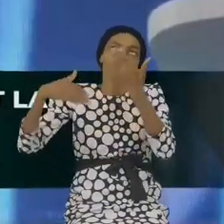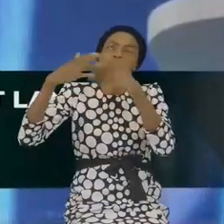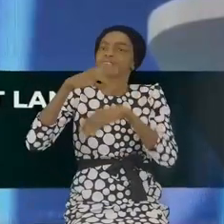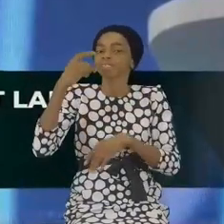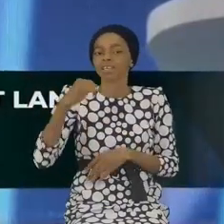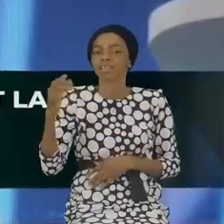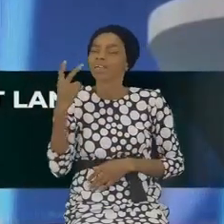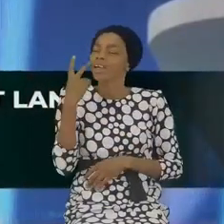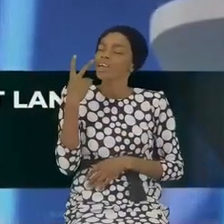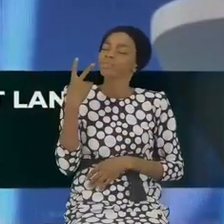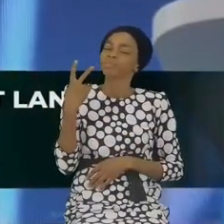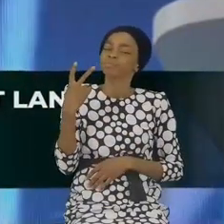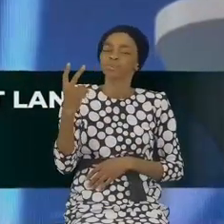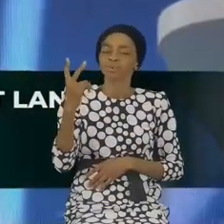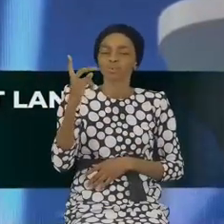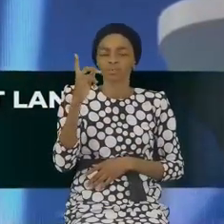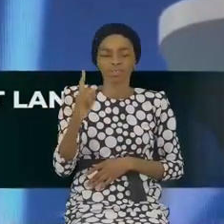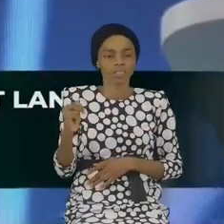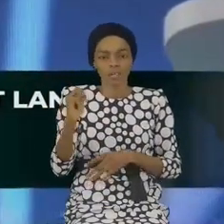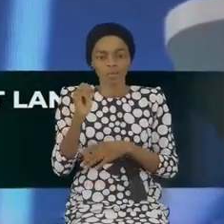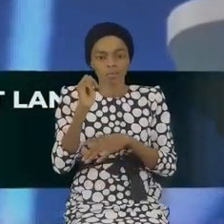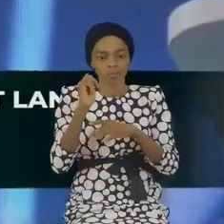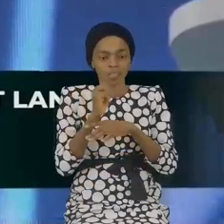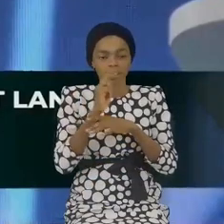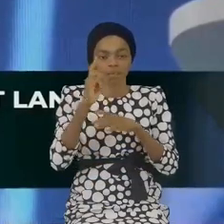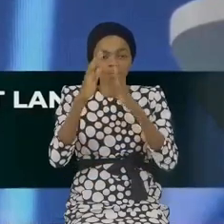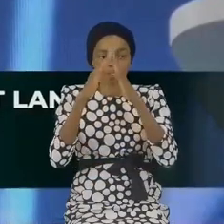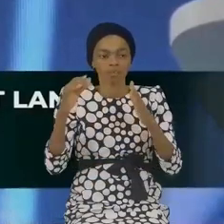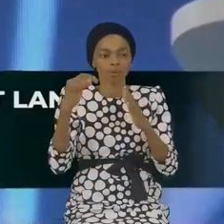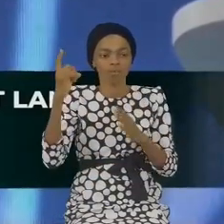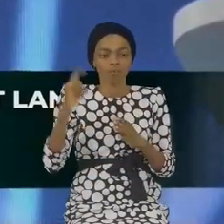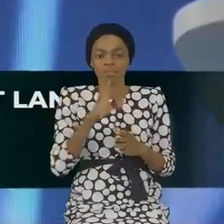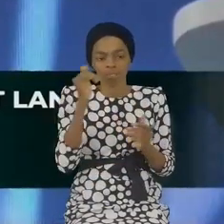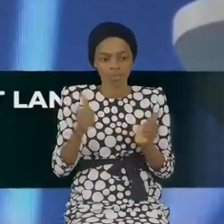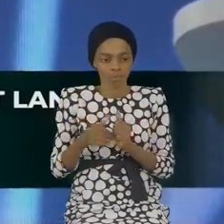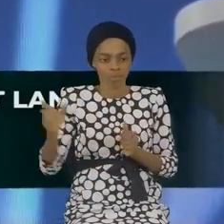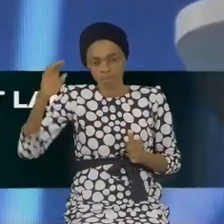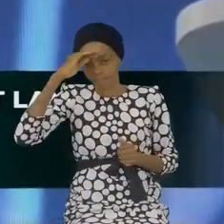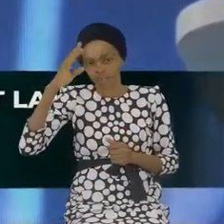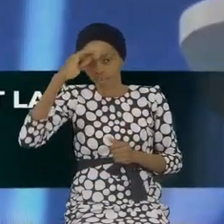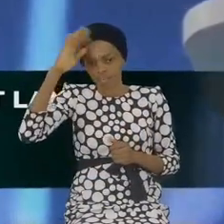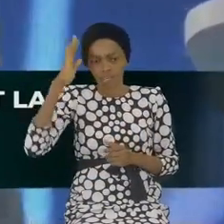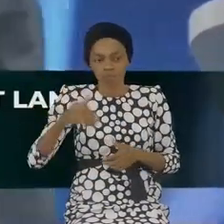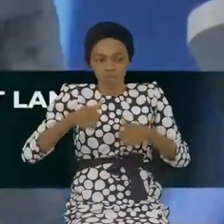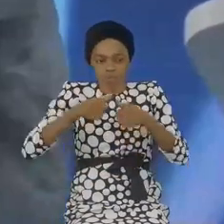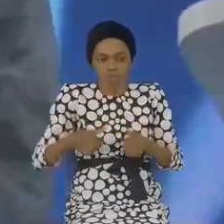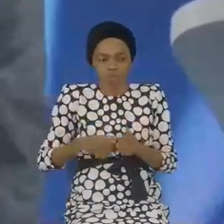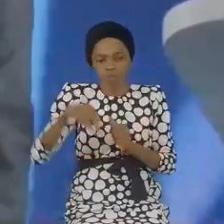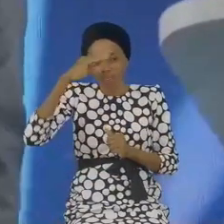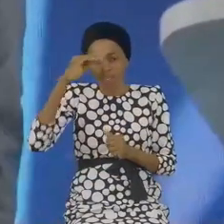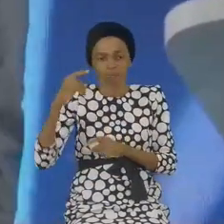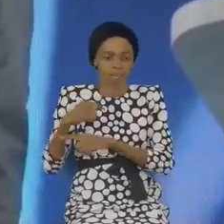le tabernacle de Dieu avec les hommes. Il habitera avec eux et ils seront son